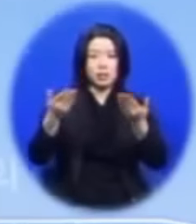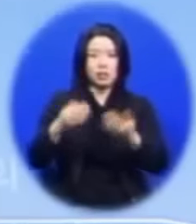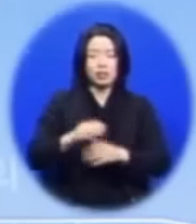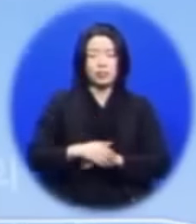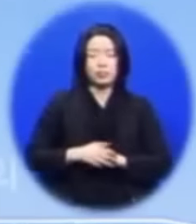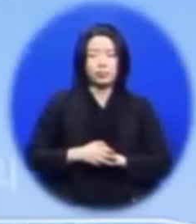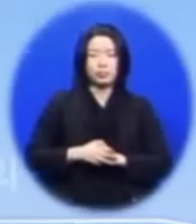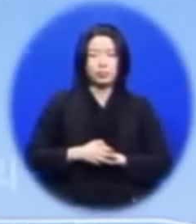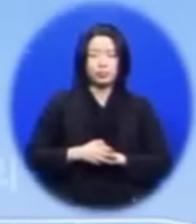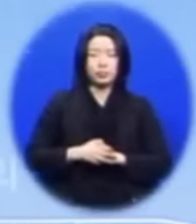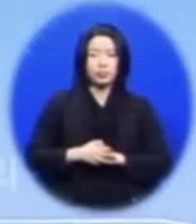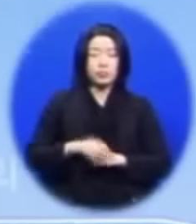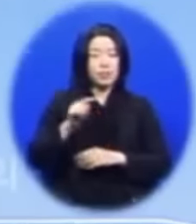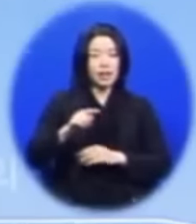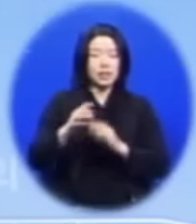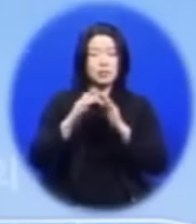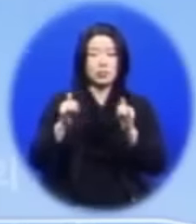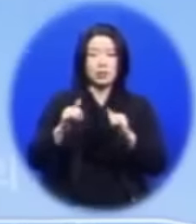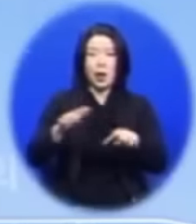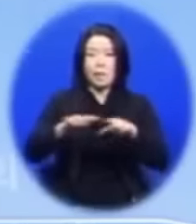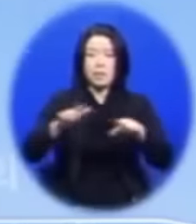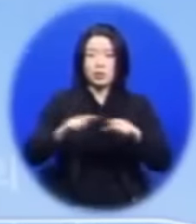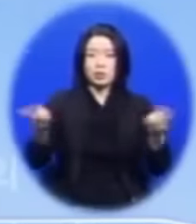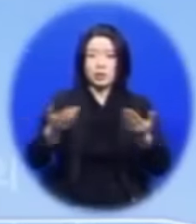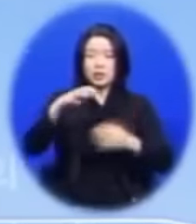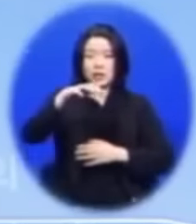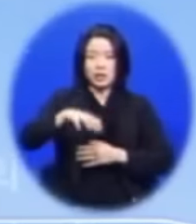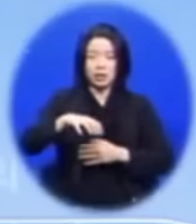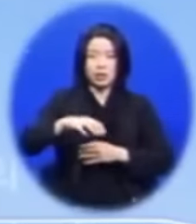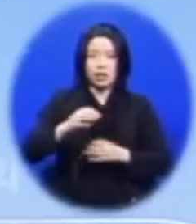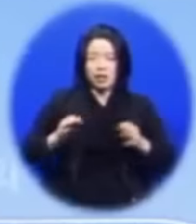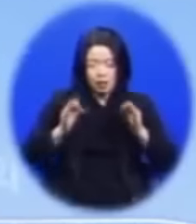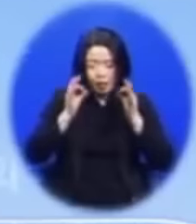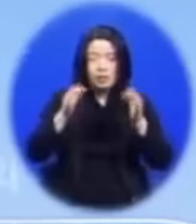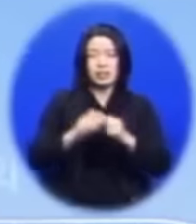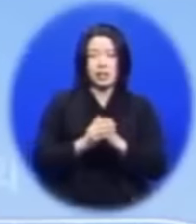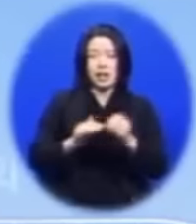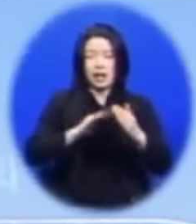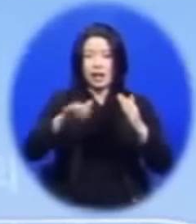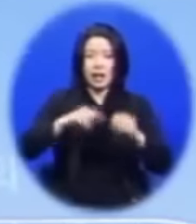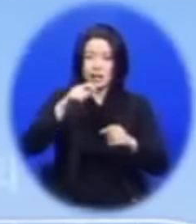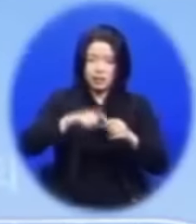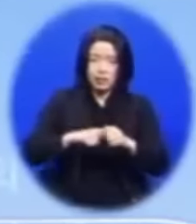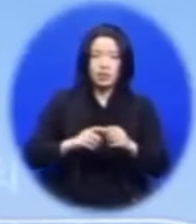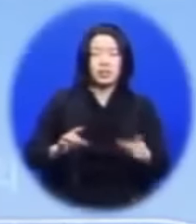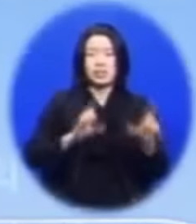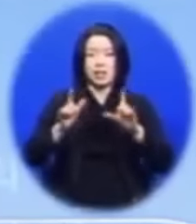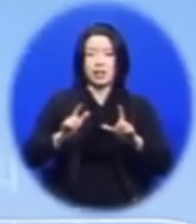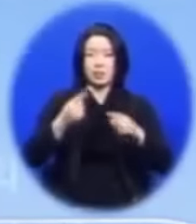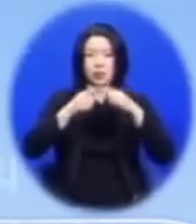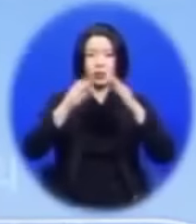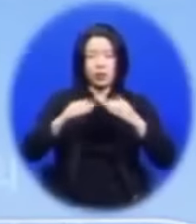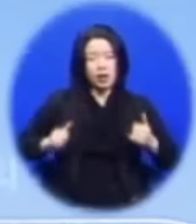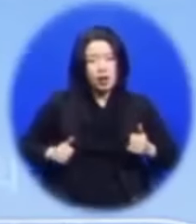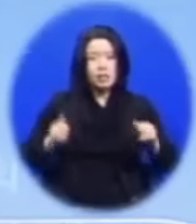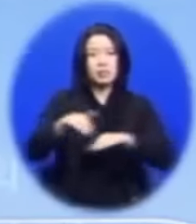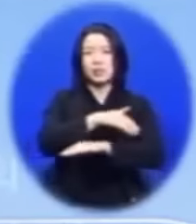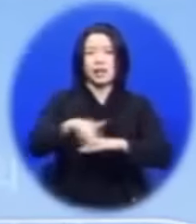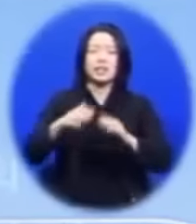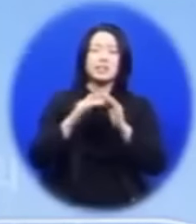드립니다 이분은 평소에 직장에서 성실한 사람 가정적인 사람 교회도 열심히 다니던